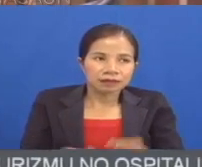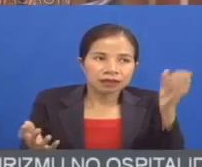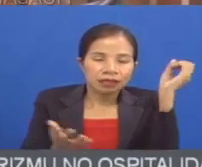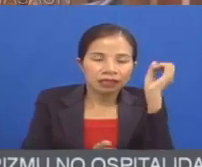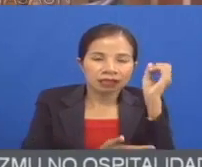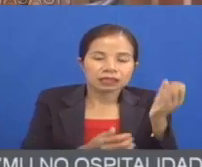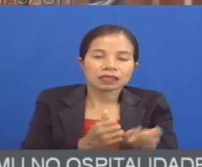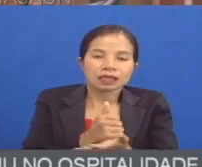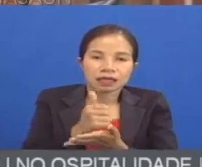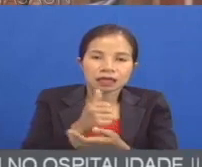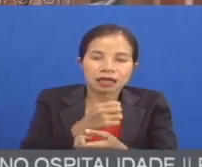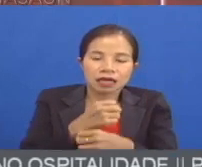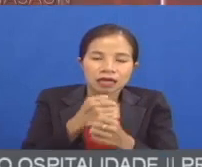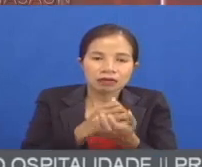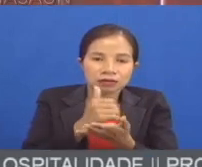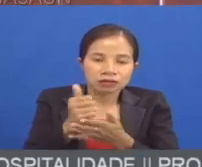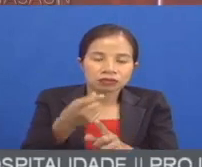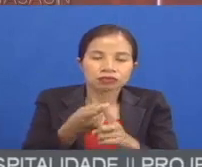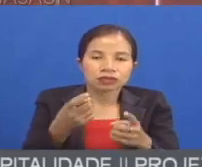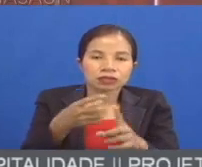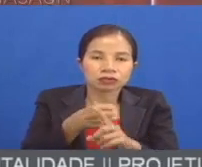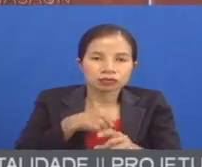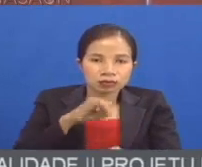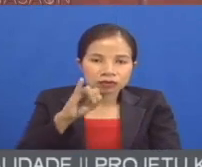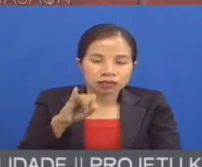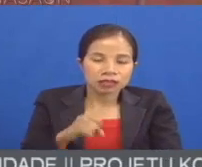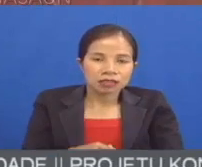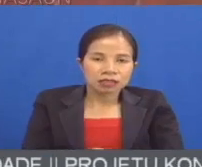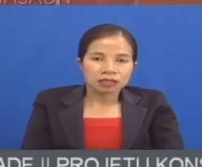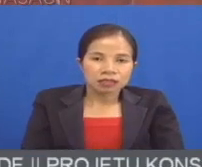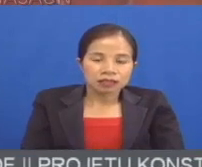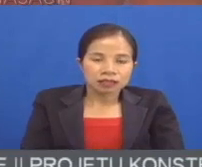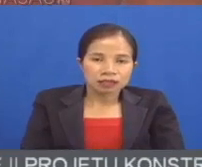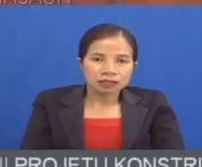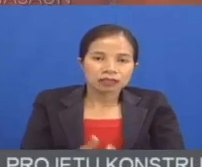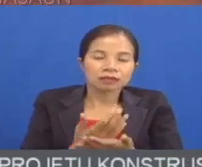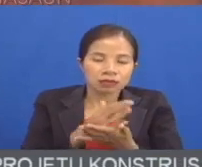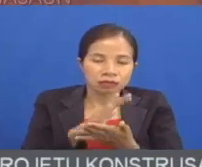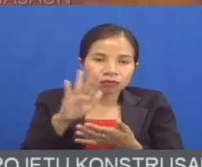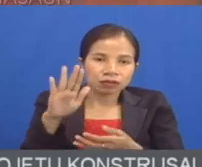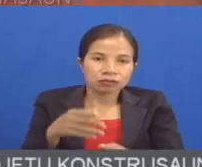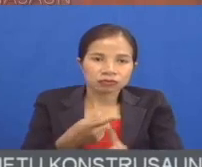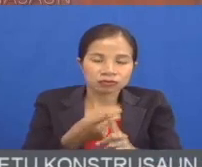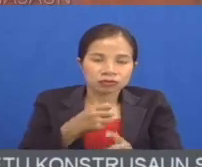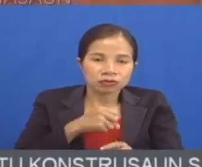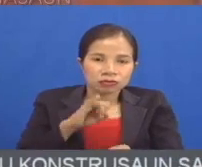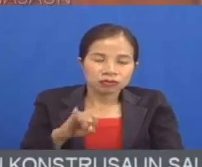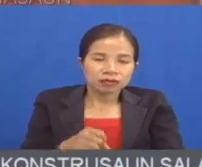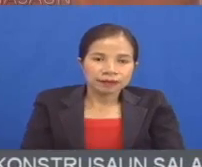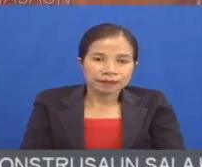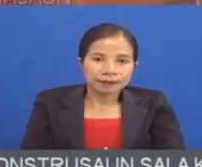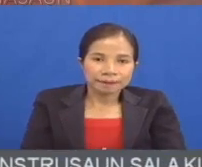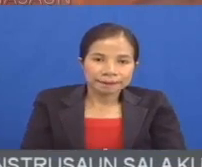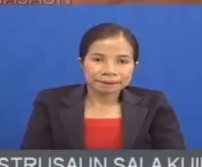masih sini beda. Mesti suai, sin. Ini kita nggak turis sang kan? Sin. Siapa pas alain dari kita